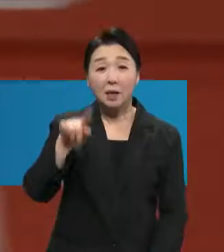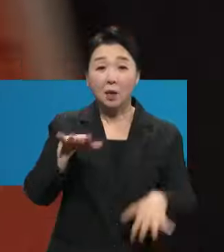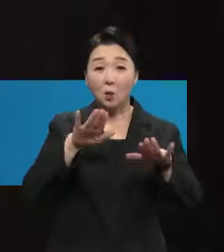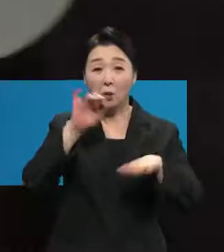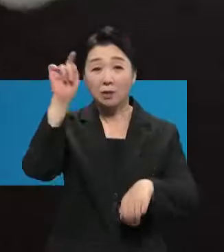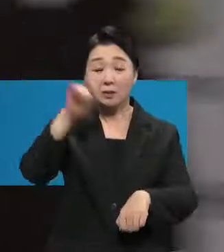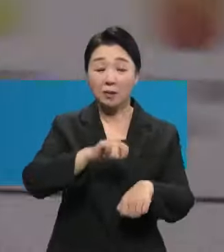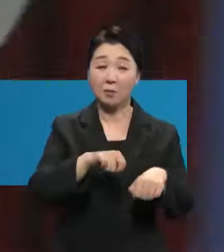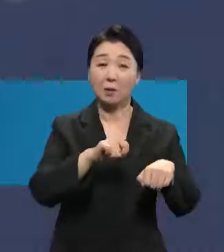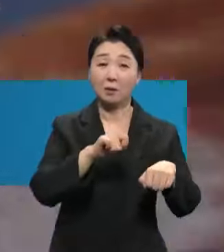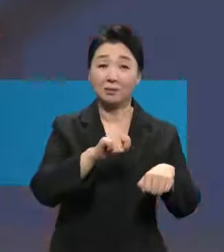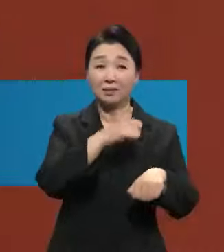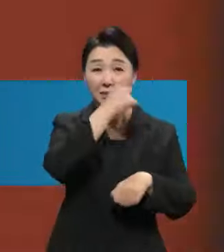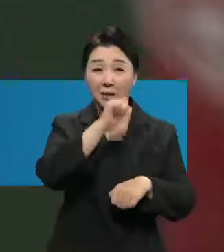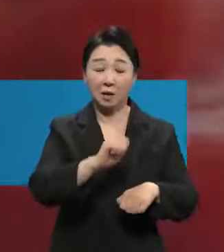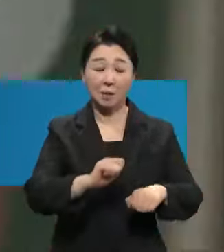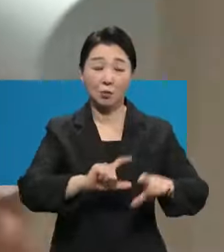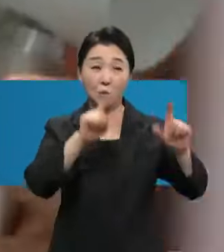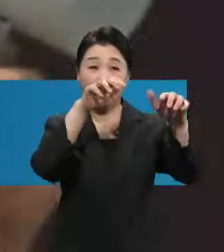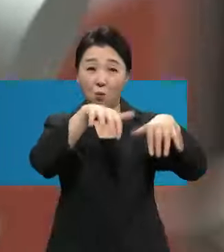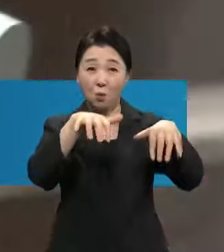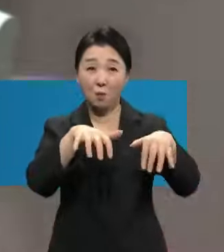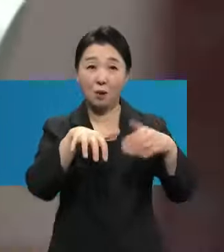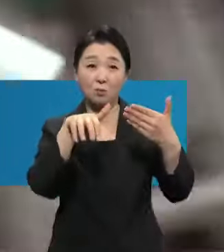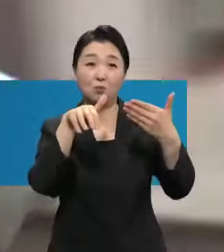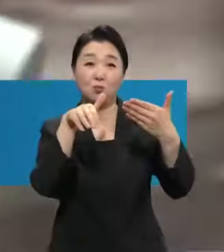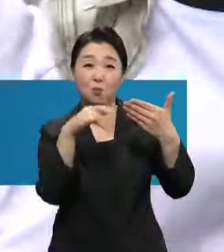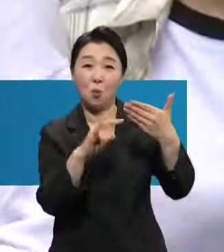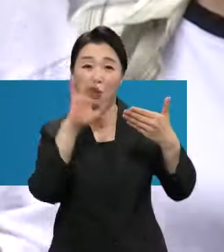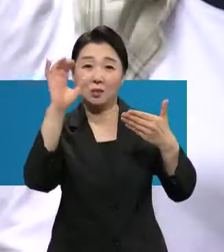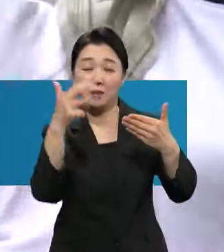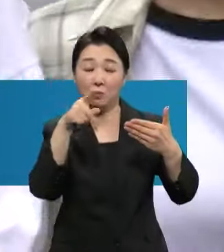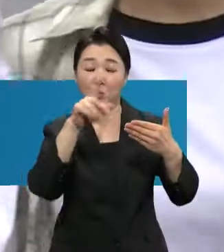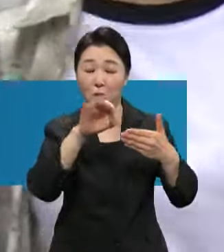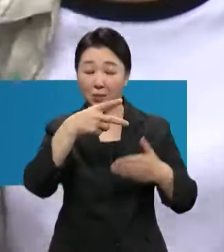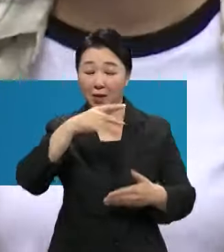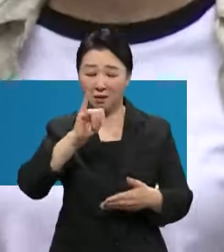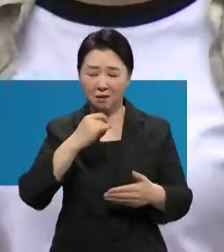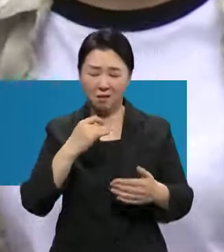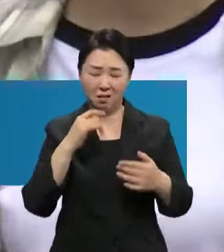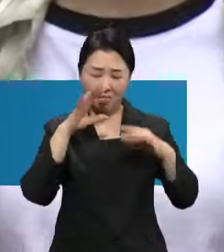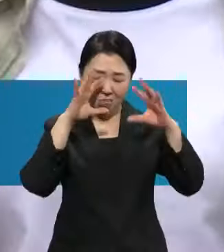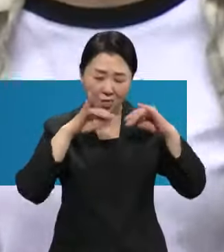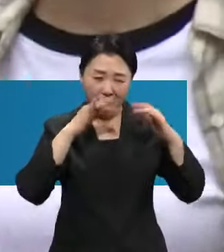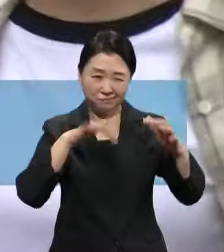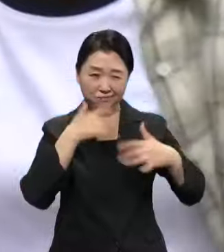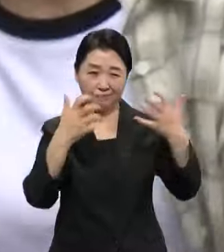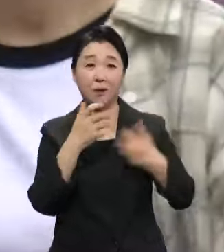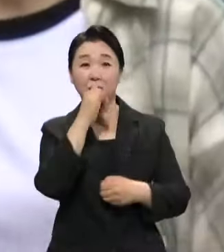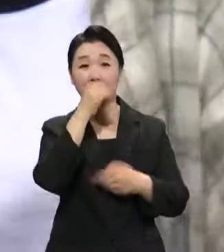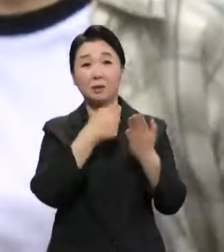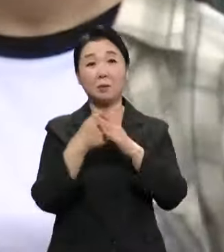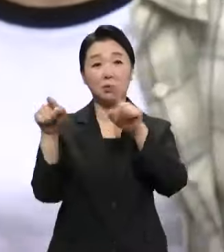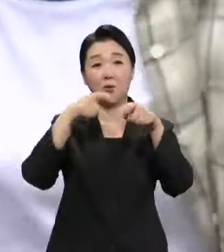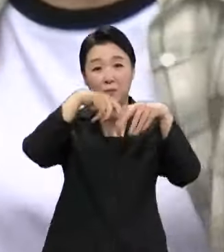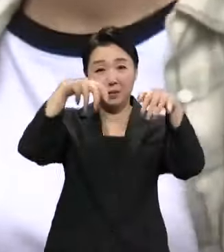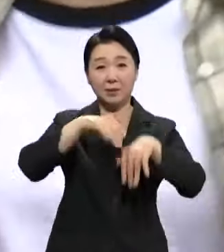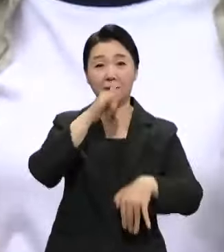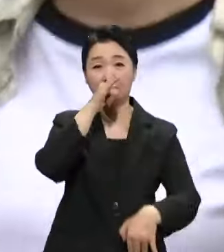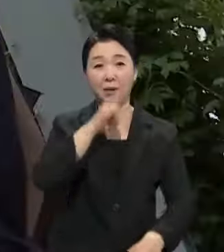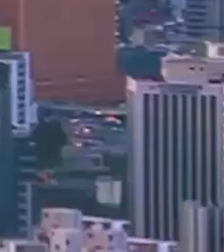대만 동쪽 해상에서 만들어진 제 9호 태풍 종달리의 덮고 습한 공기의 영향으로 전국의 비가